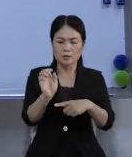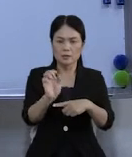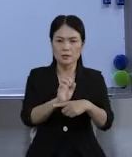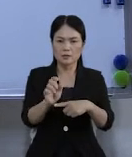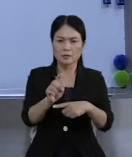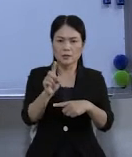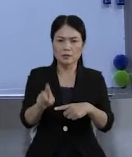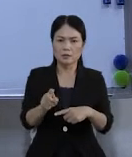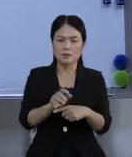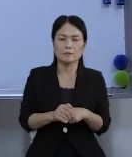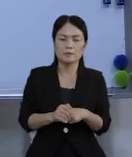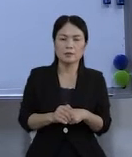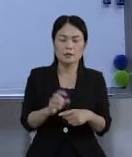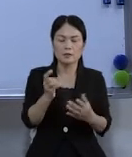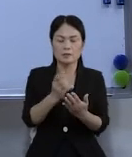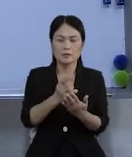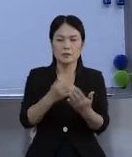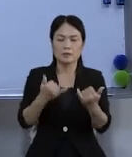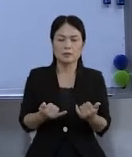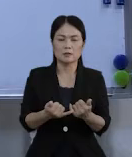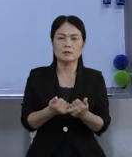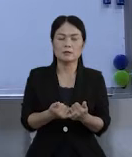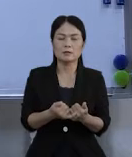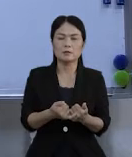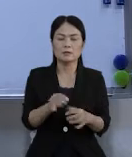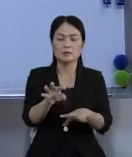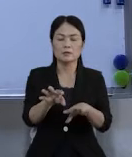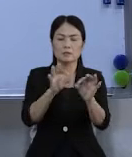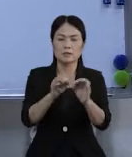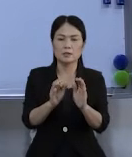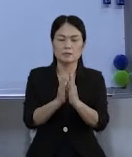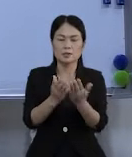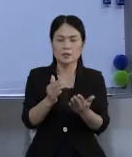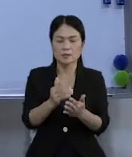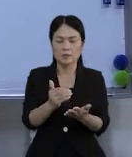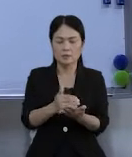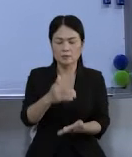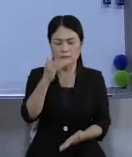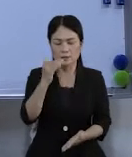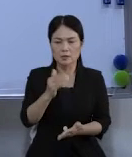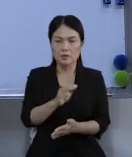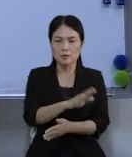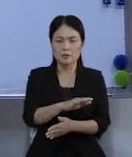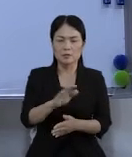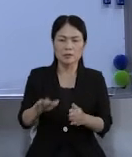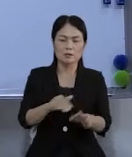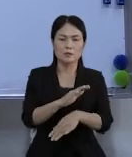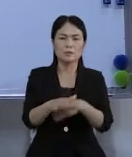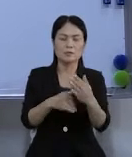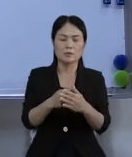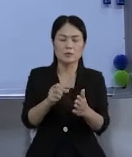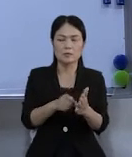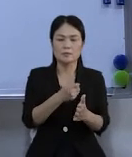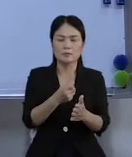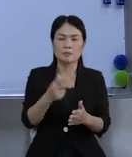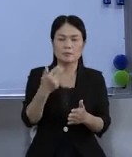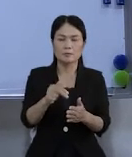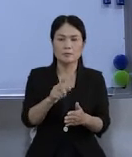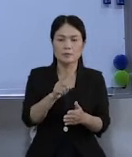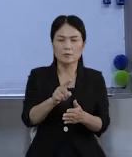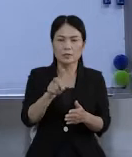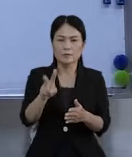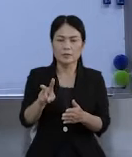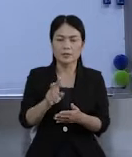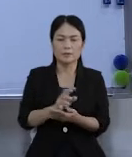chấm nào. Đại mê riêng ní, nẹ cừu nâng đọc sông chân bì sư phơ sắc xa cô rô bác con tình ọc nế, nơ tùm bò tì đọc